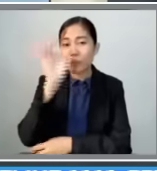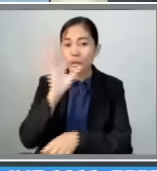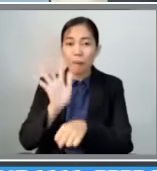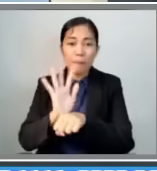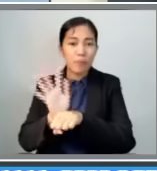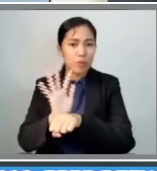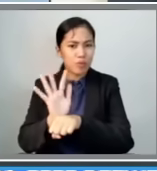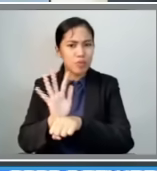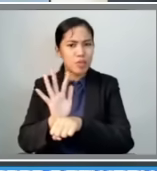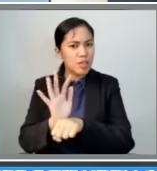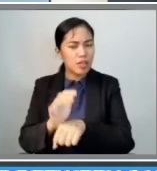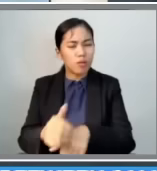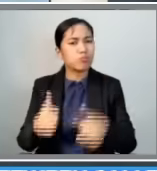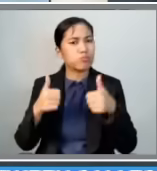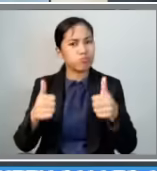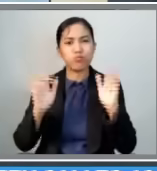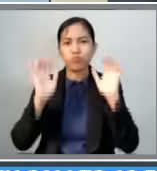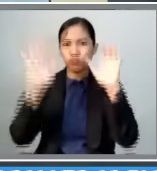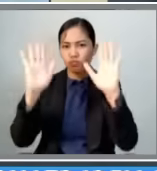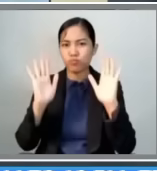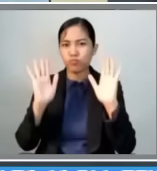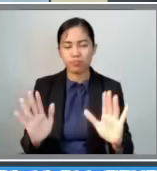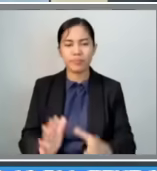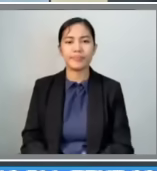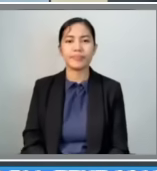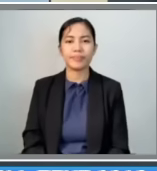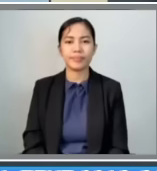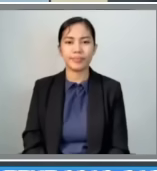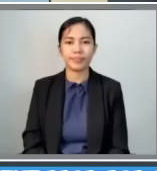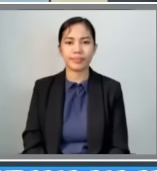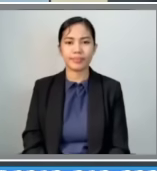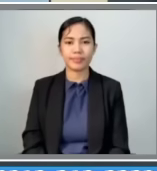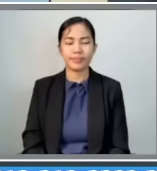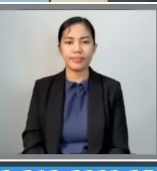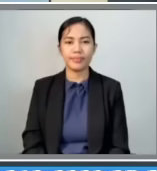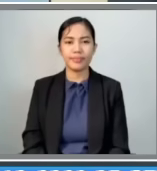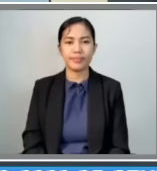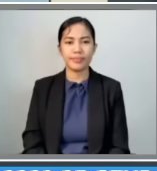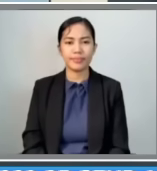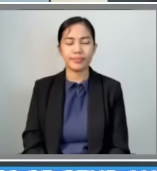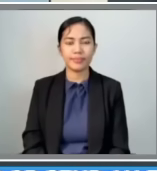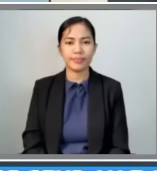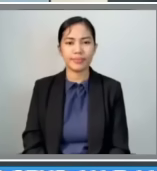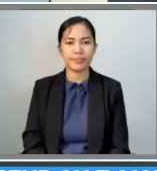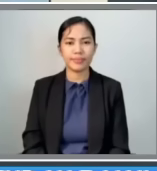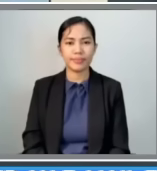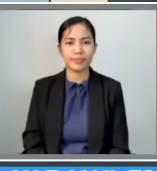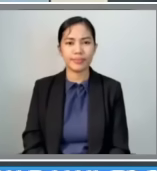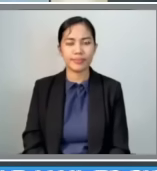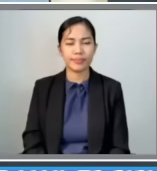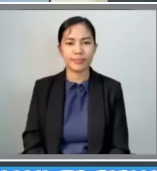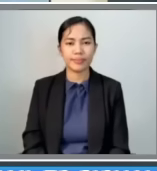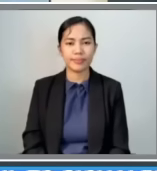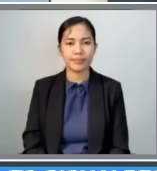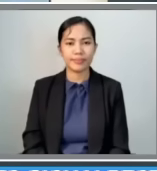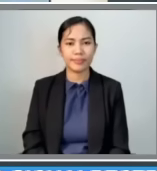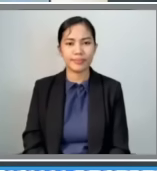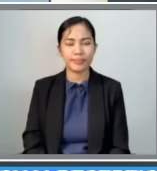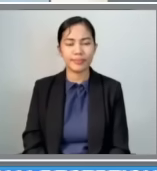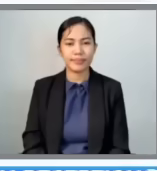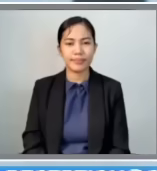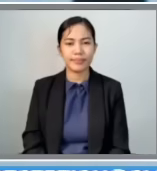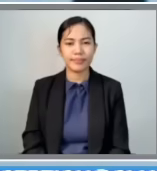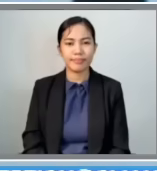จกต์ของไทยเราก็มาถึงที่ฟิลิปปินส์มันก็สร้างความรู้สึกว่าเฮ้ยวันหนึ่งถ้ามีโอกาสเราน่าจะมาจอยอะไรกัน